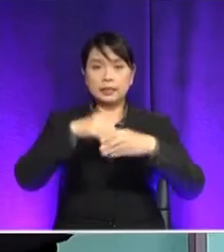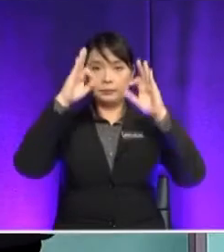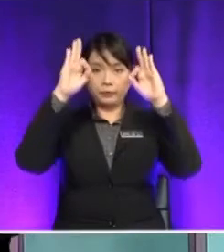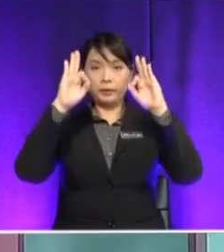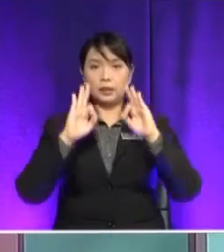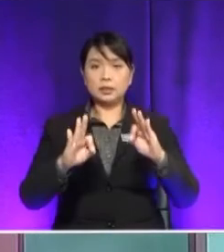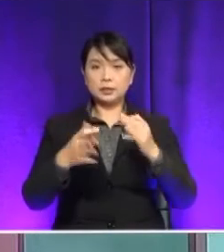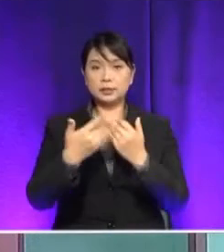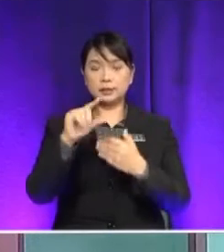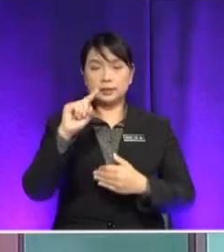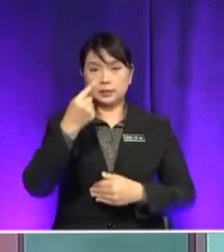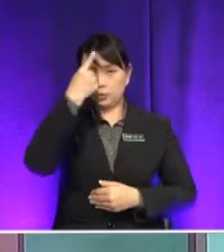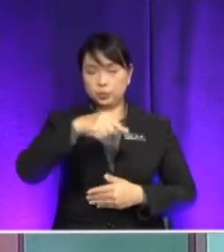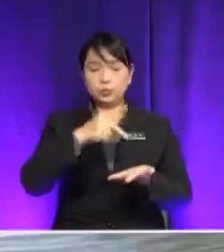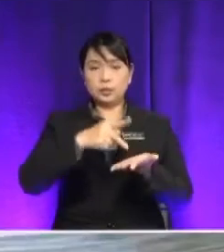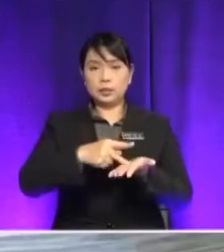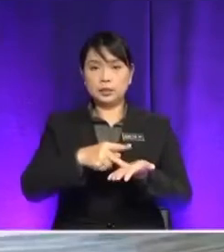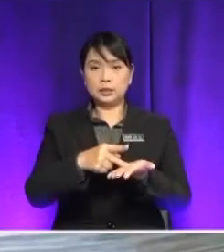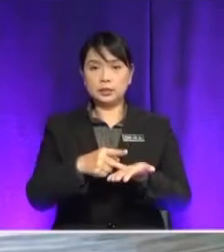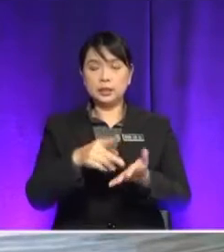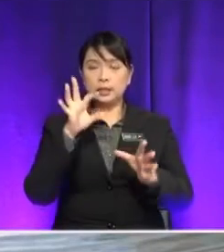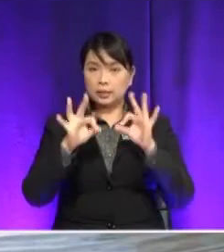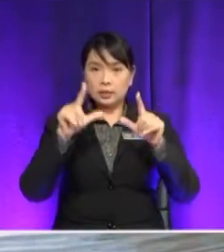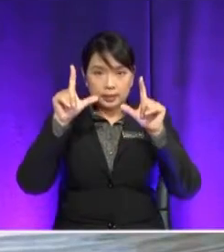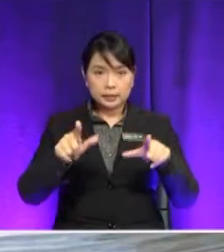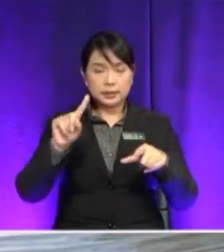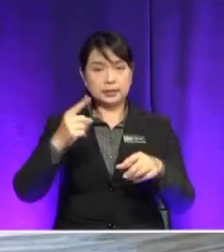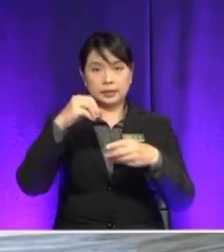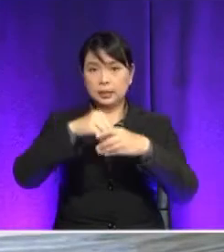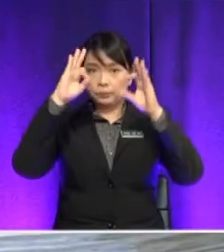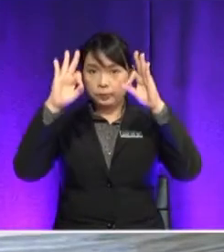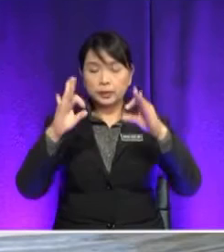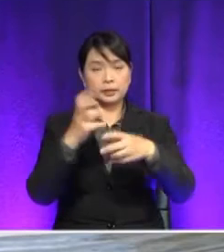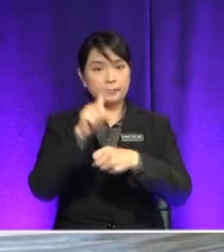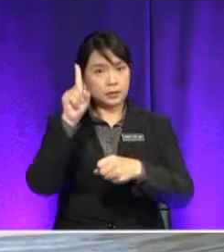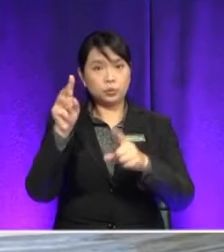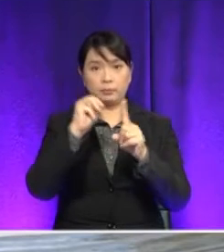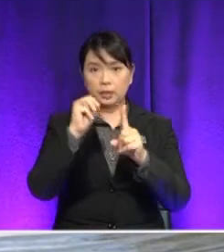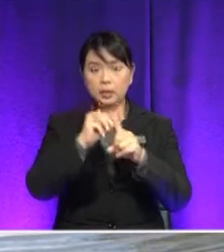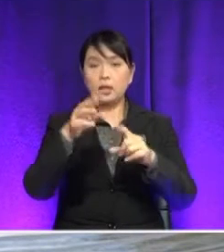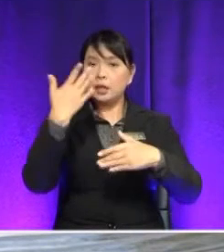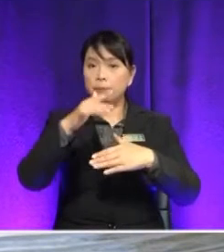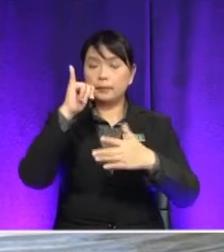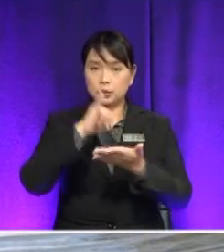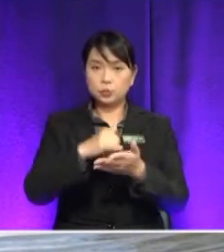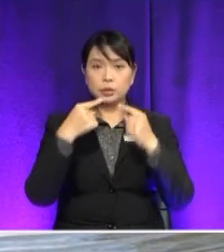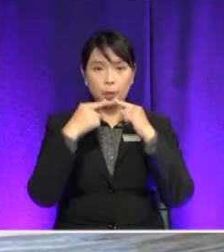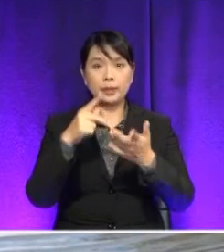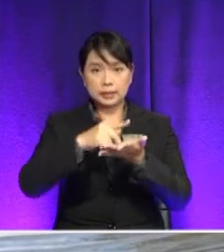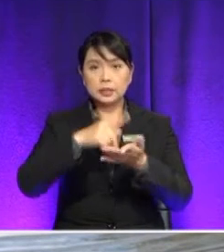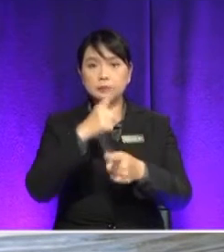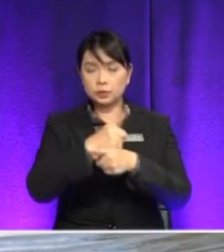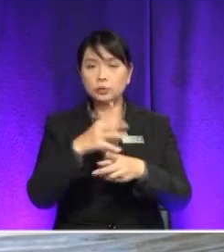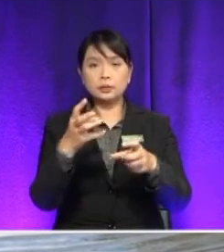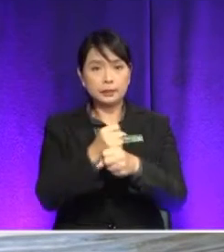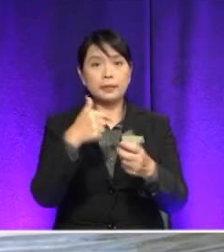Oke dimasukkan saja dan family dapat satu maka dan jawabannya dikira satu markah Oke